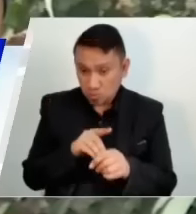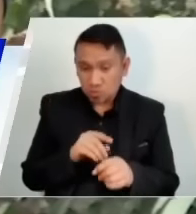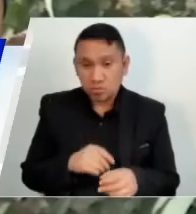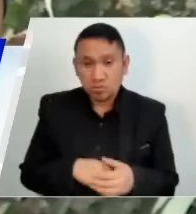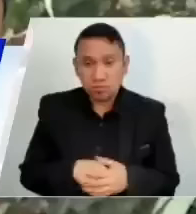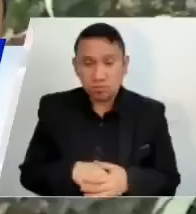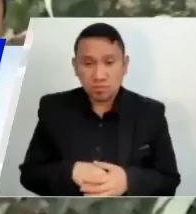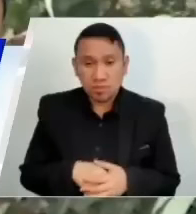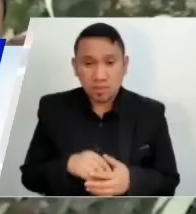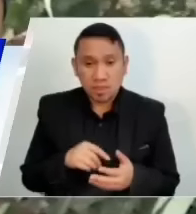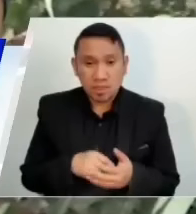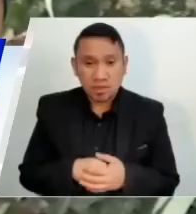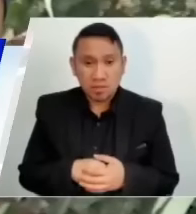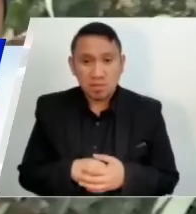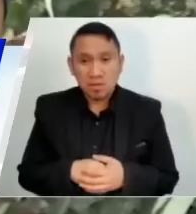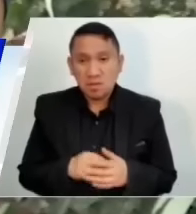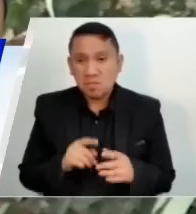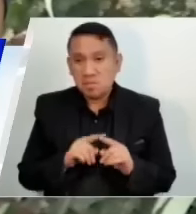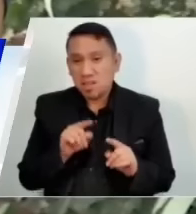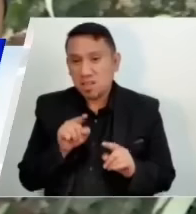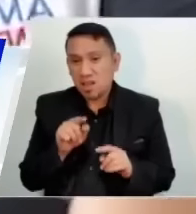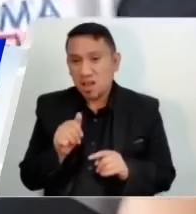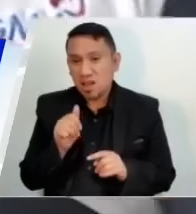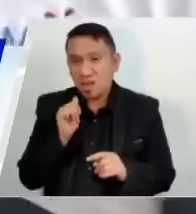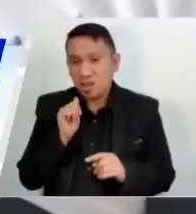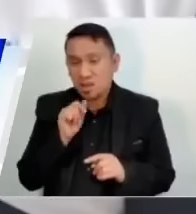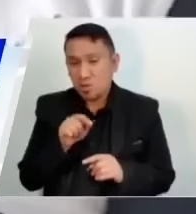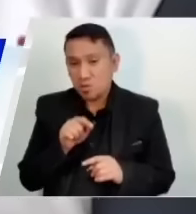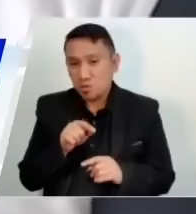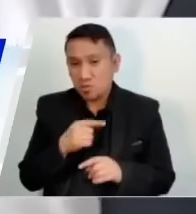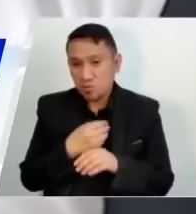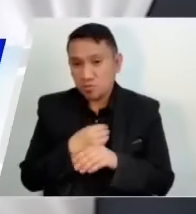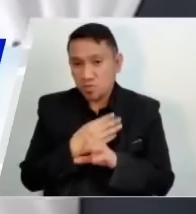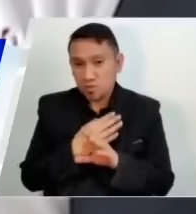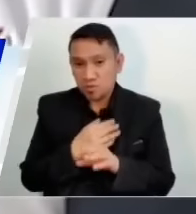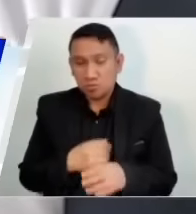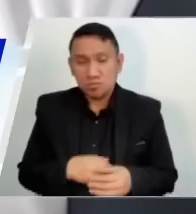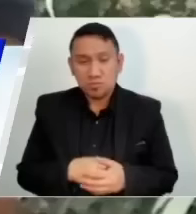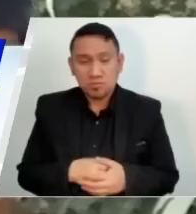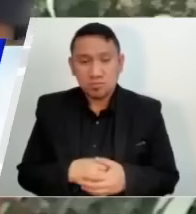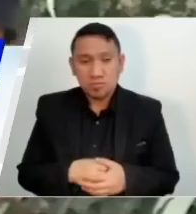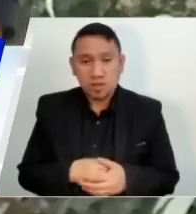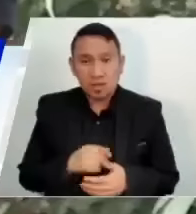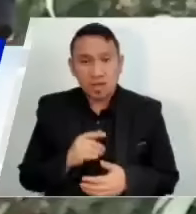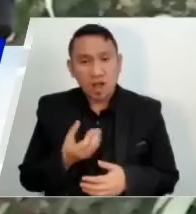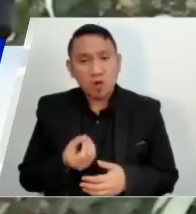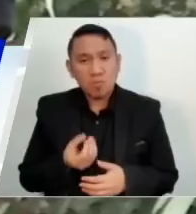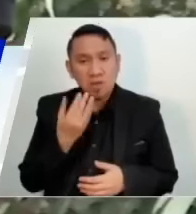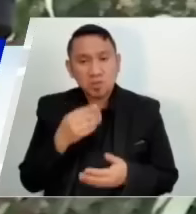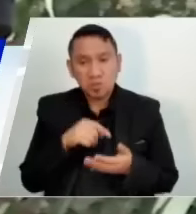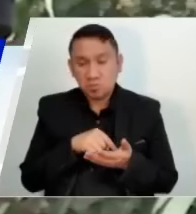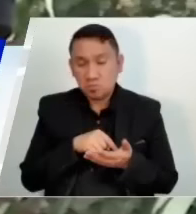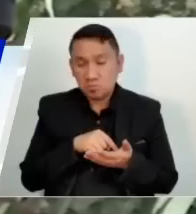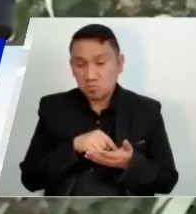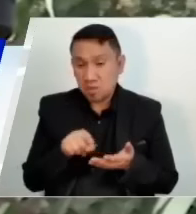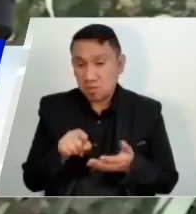payment. Eh ayaw pong sagutin yung video call. Magkano po ang bayad dapat? Ang sabi po